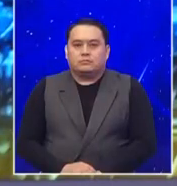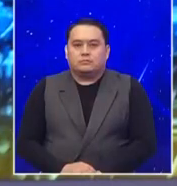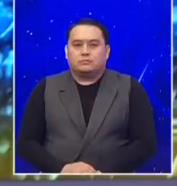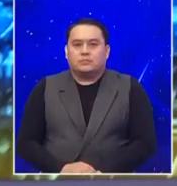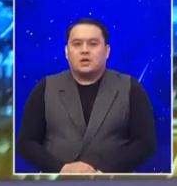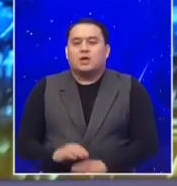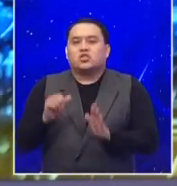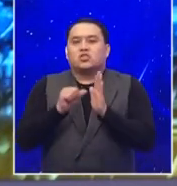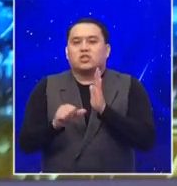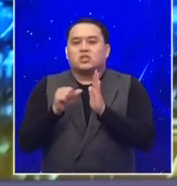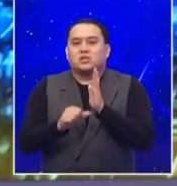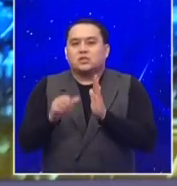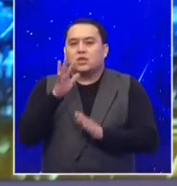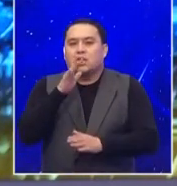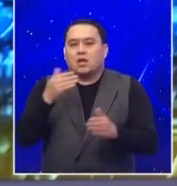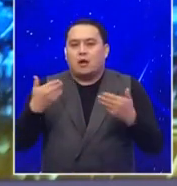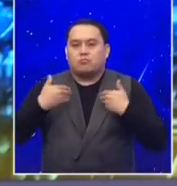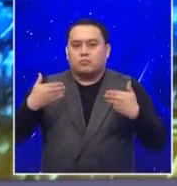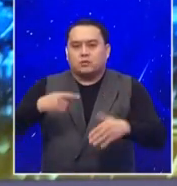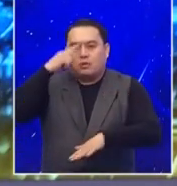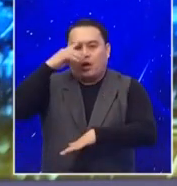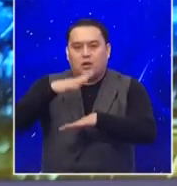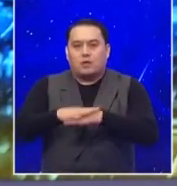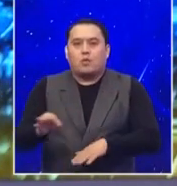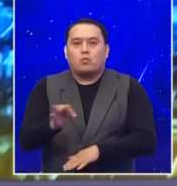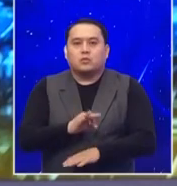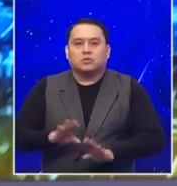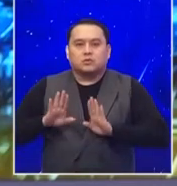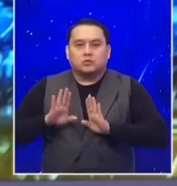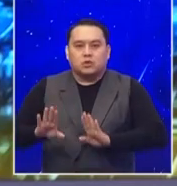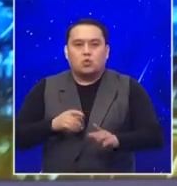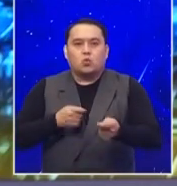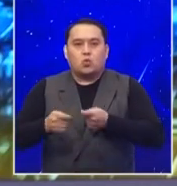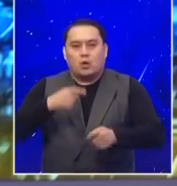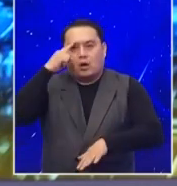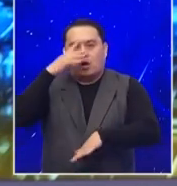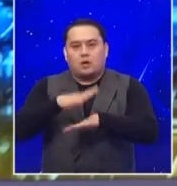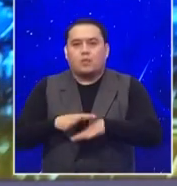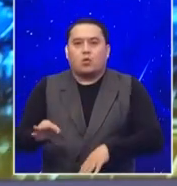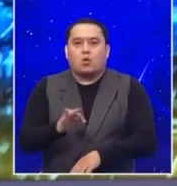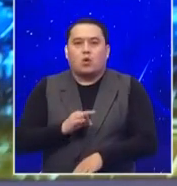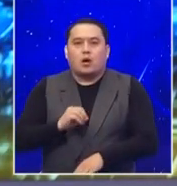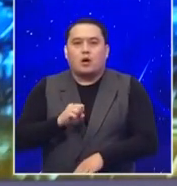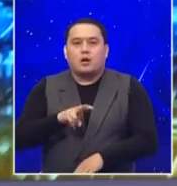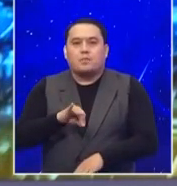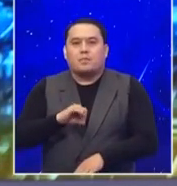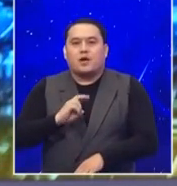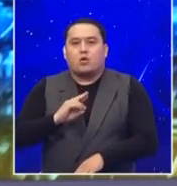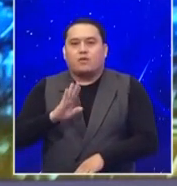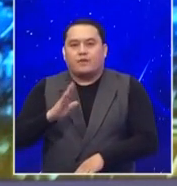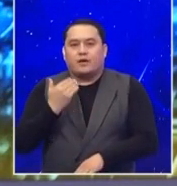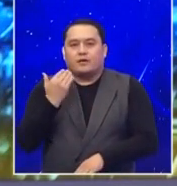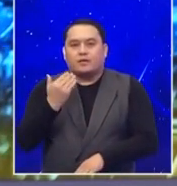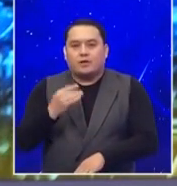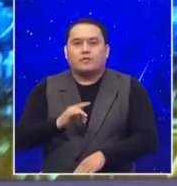С 60-летием поздравил сегодня Амандык Баталов заместителя руководителя аппарата Акима области Жумагула Алимбекова. Глава